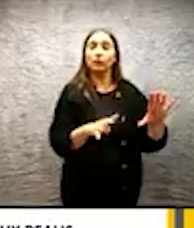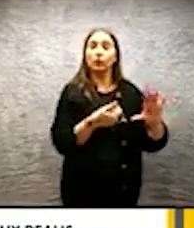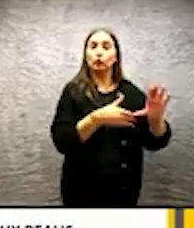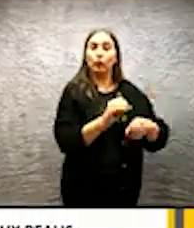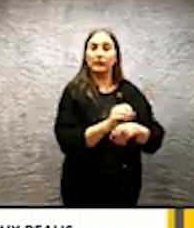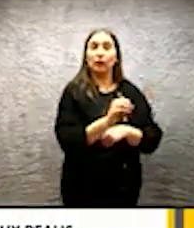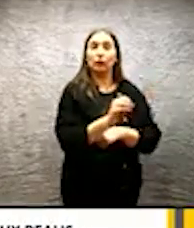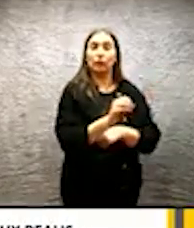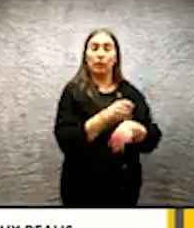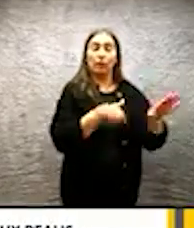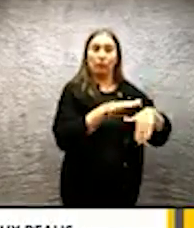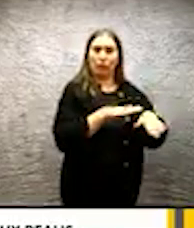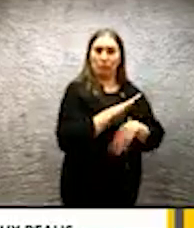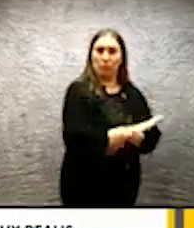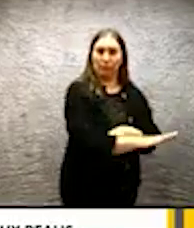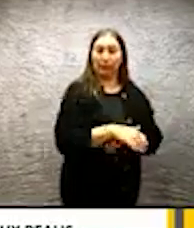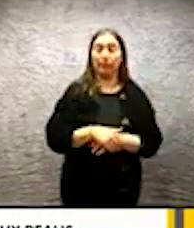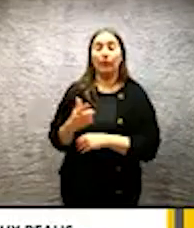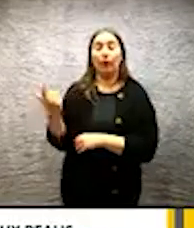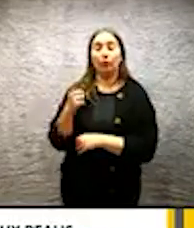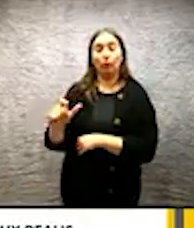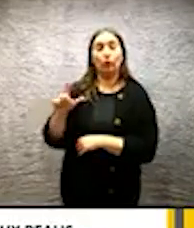72 968,95 € en fonctionnement et